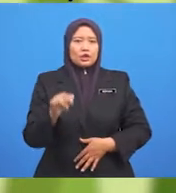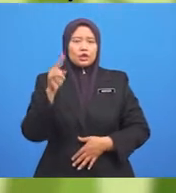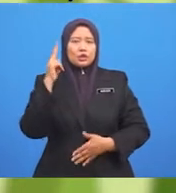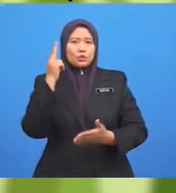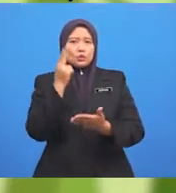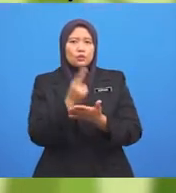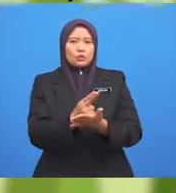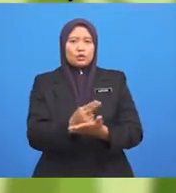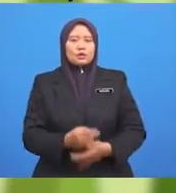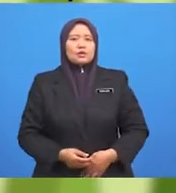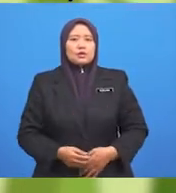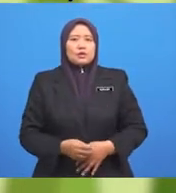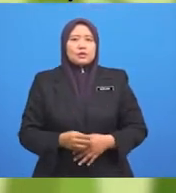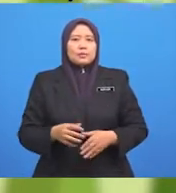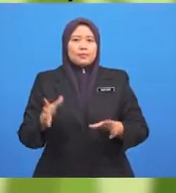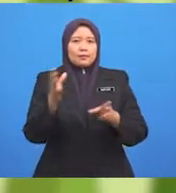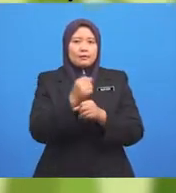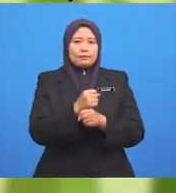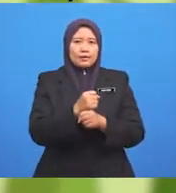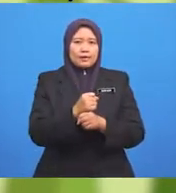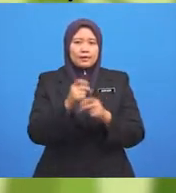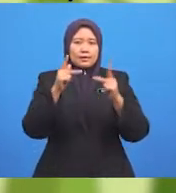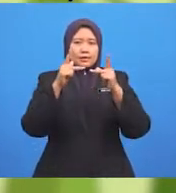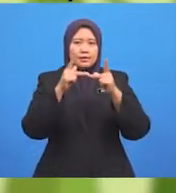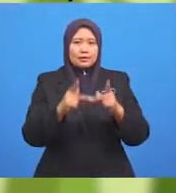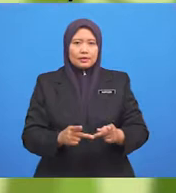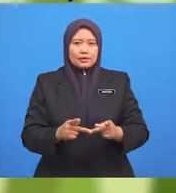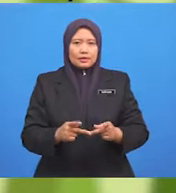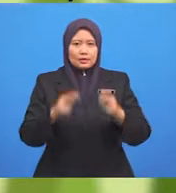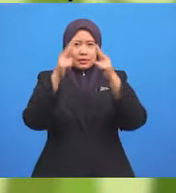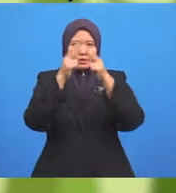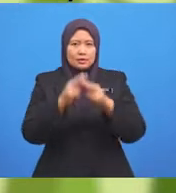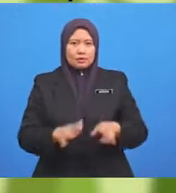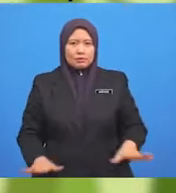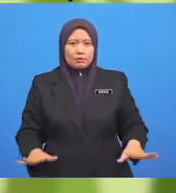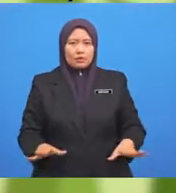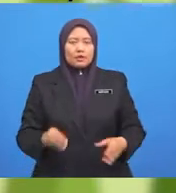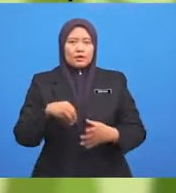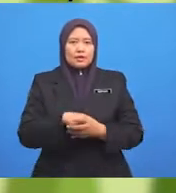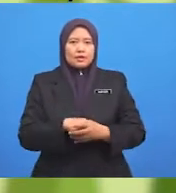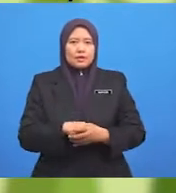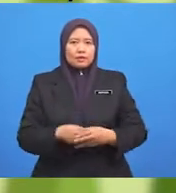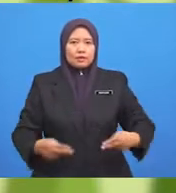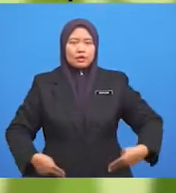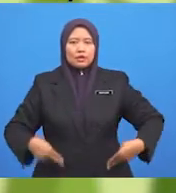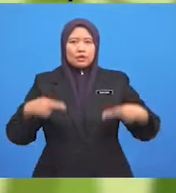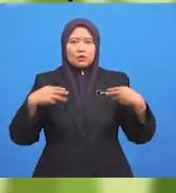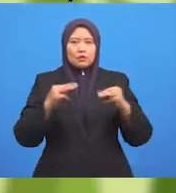mengekalkan keharmonian dalam kehidupan bermasyarakat. Pada pendapat anda,